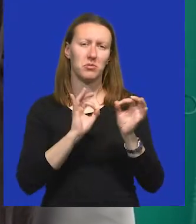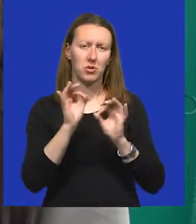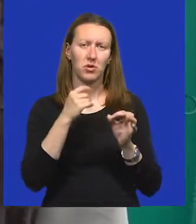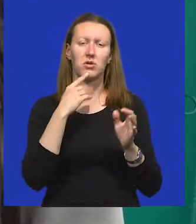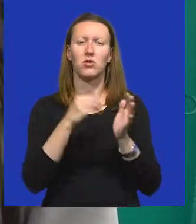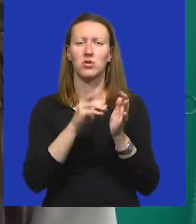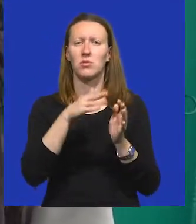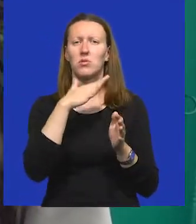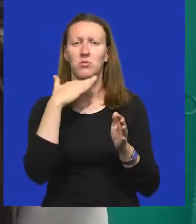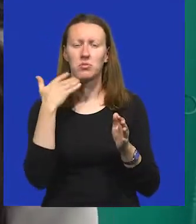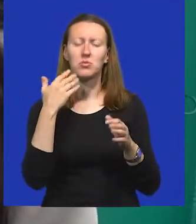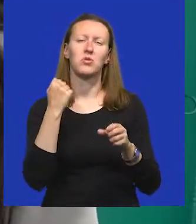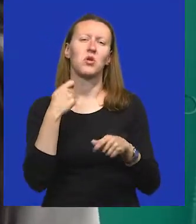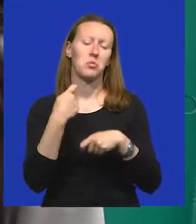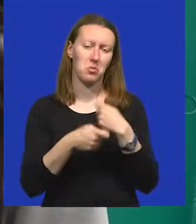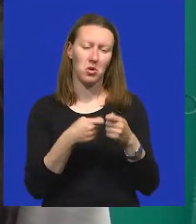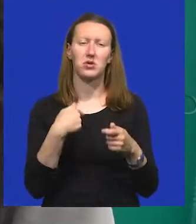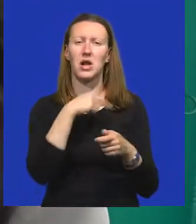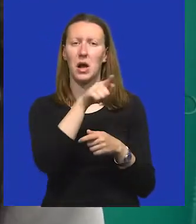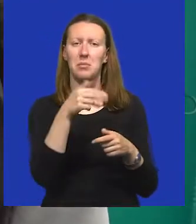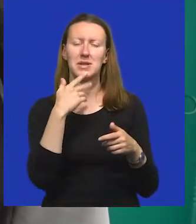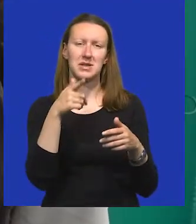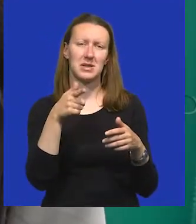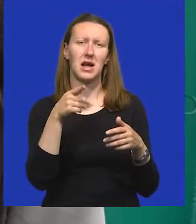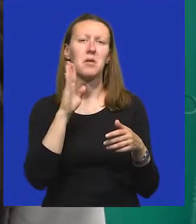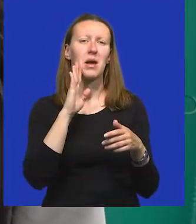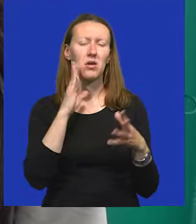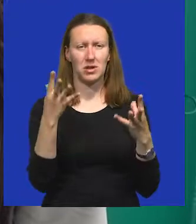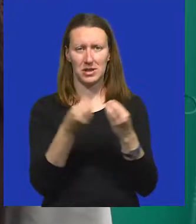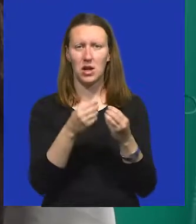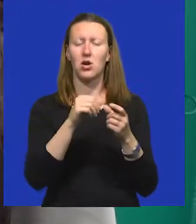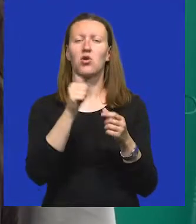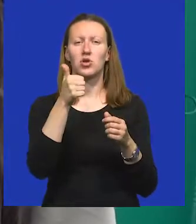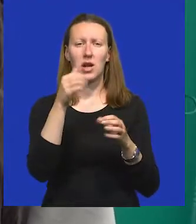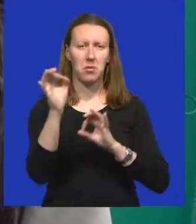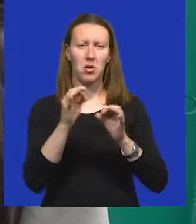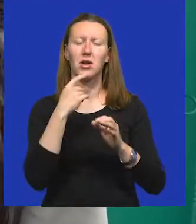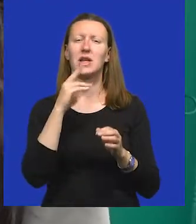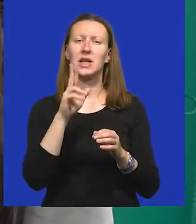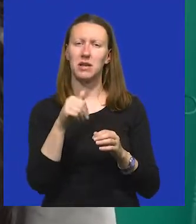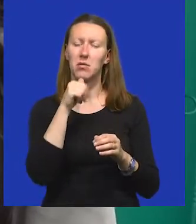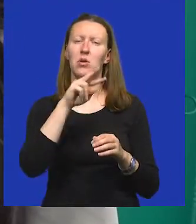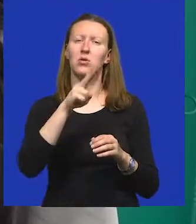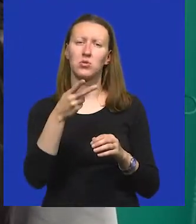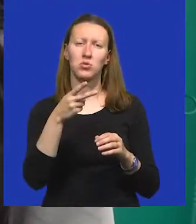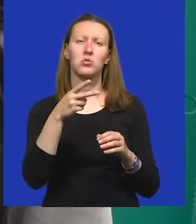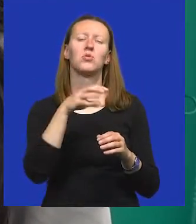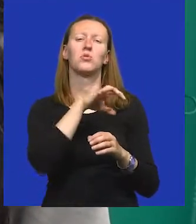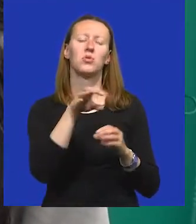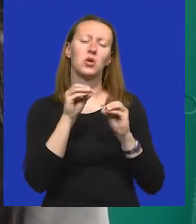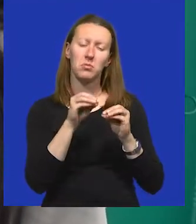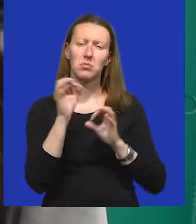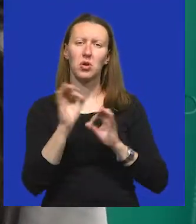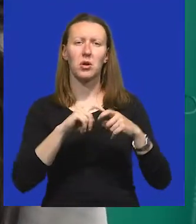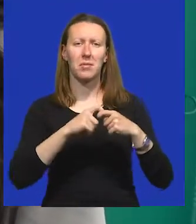verso questo progetto, abbiamo ancora molto lavoro da fare. Noi anche con il comune di Modulino siamo in un altro progetto dove abbiamo anche altri laboratori